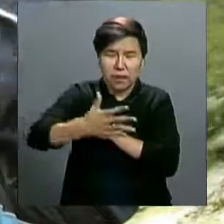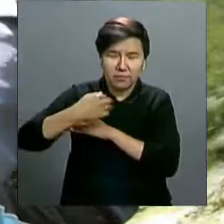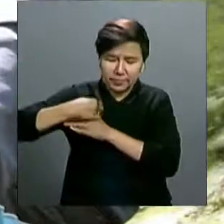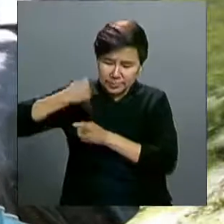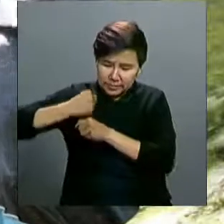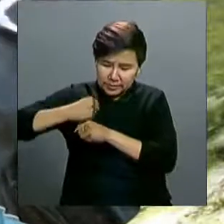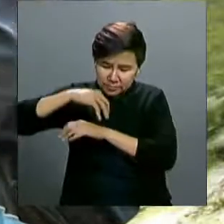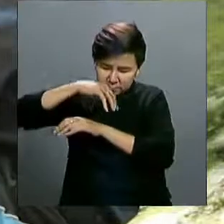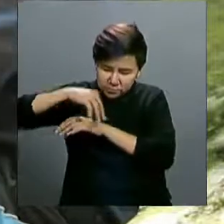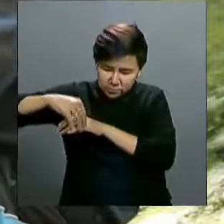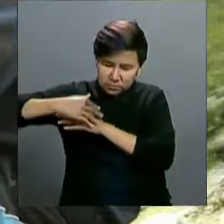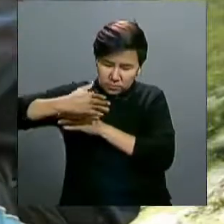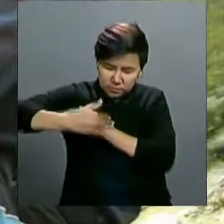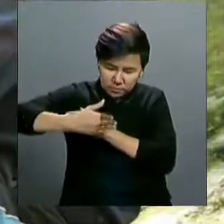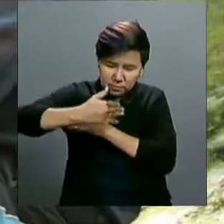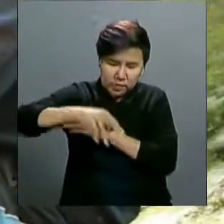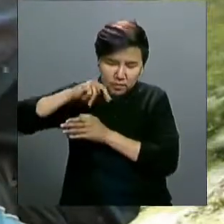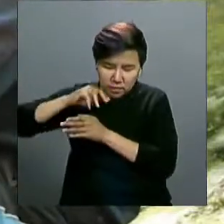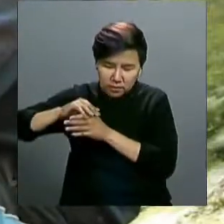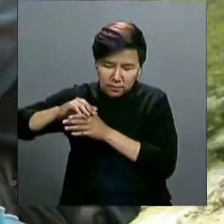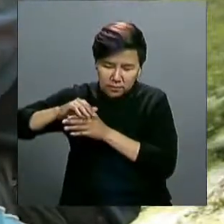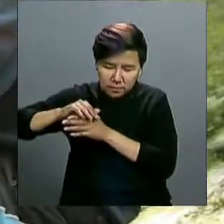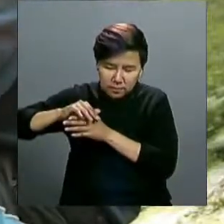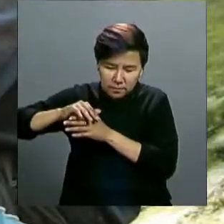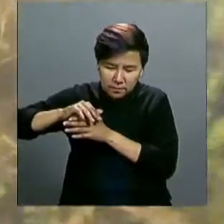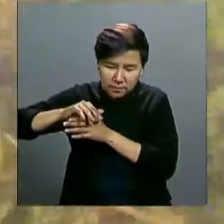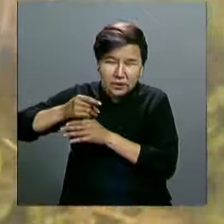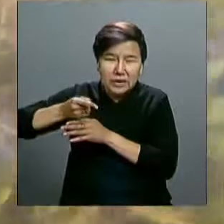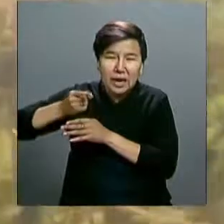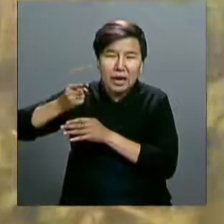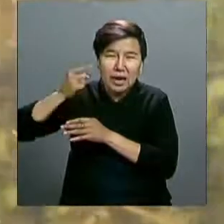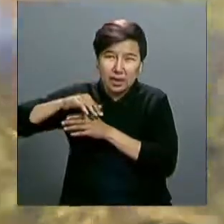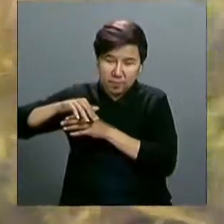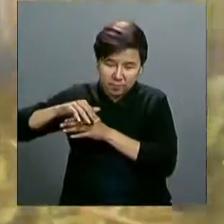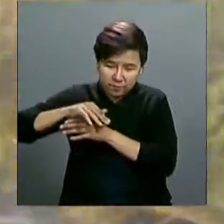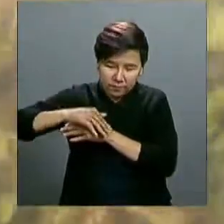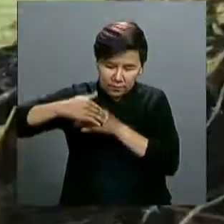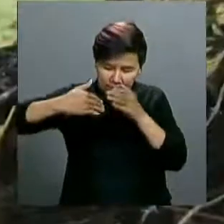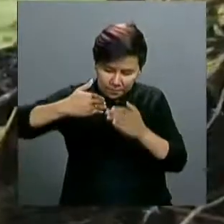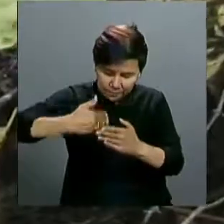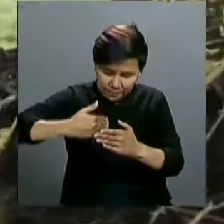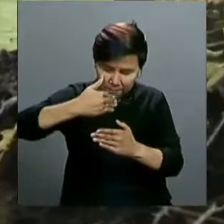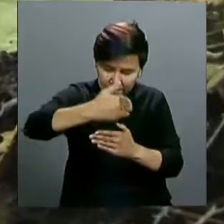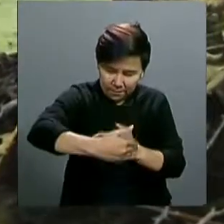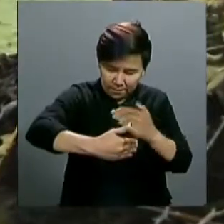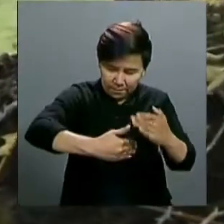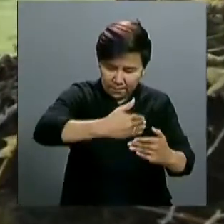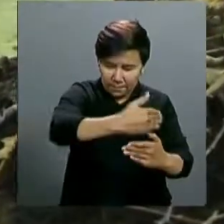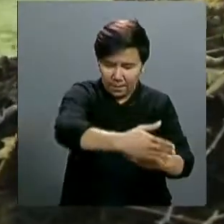ในดินมันก็สามารถรักษาได้ระดับหนึ่งน้ำจะอยู่กับเอาอ่านนานขึ้นเนาะจากที่มีน้ำมีสาแห้ง